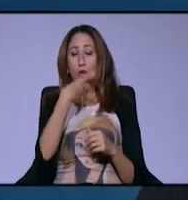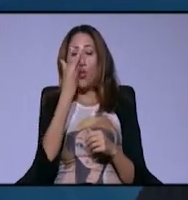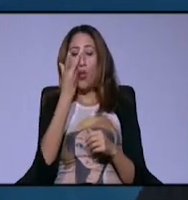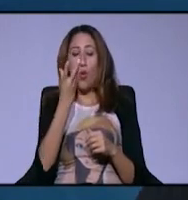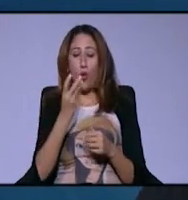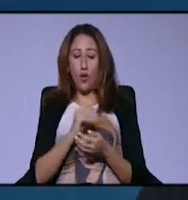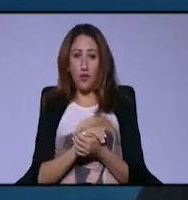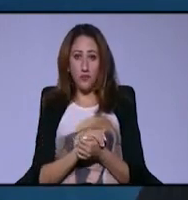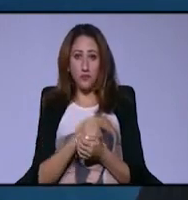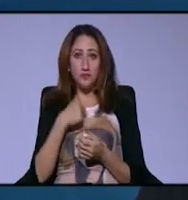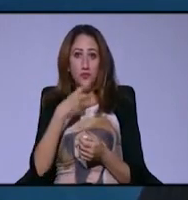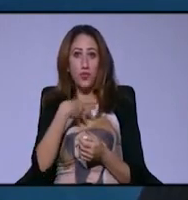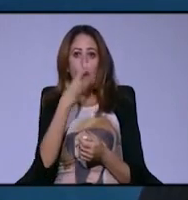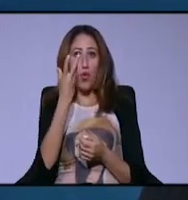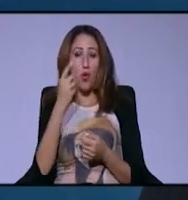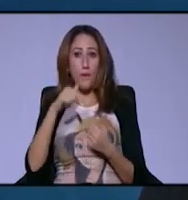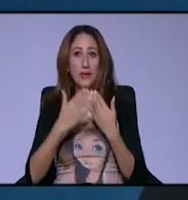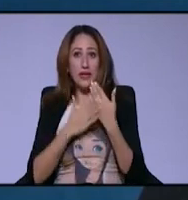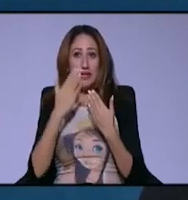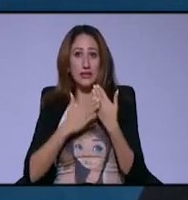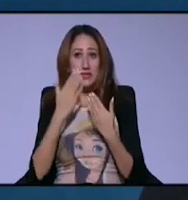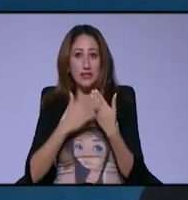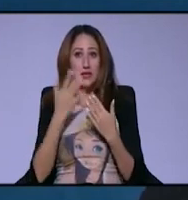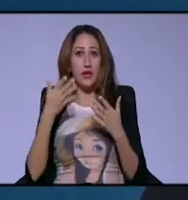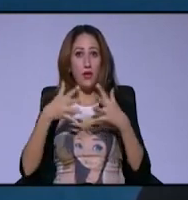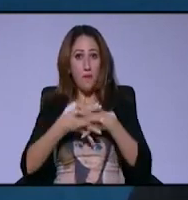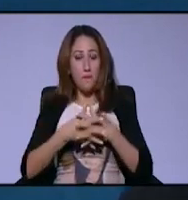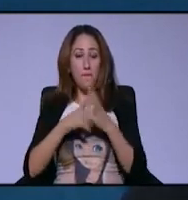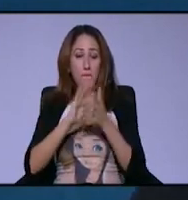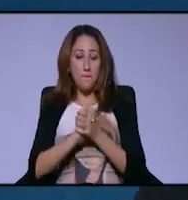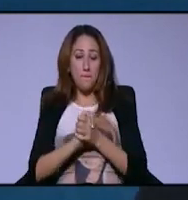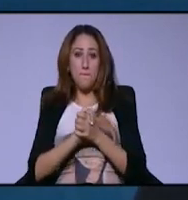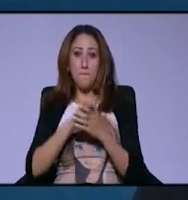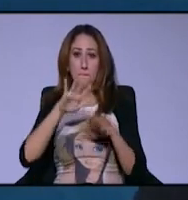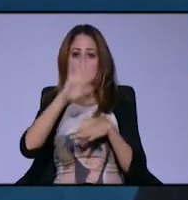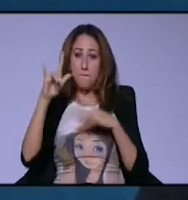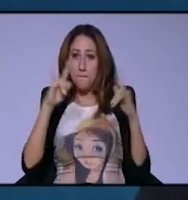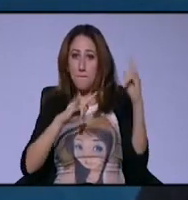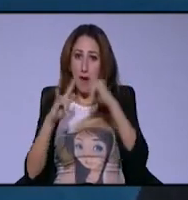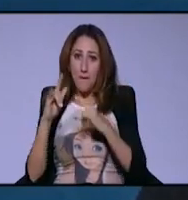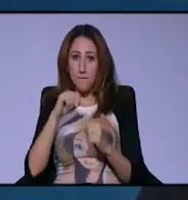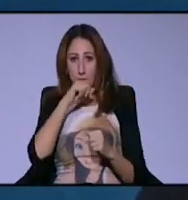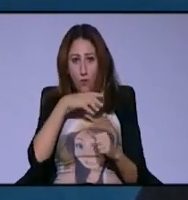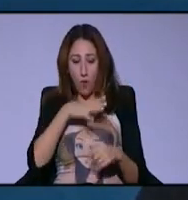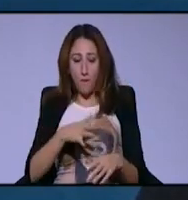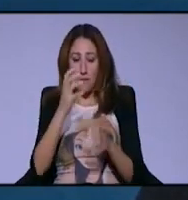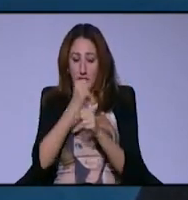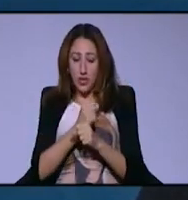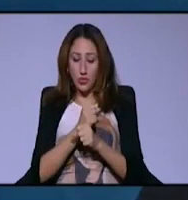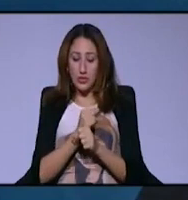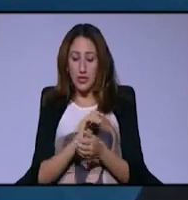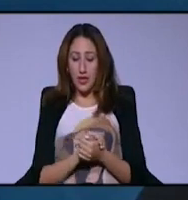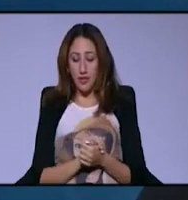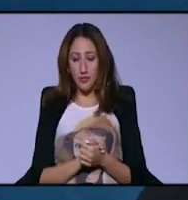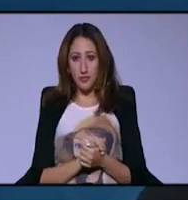وتشتاق وتتعلق وتتجدد فيها الروابط والصلة والمحبة بالجناب النبوي المعظم. فأجدد التهاني